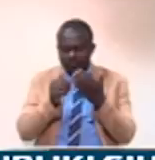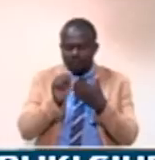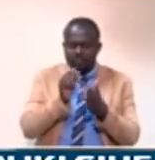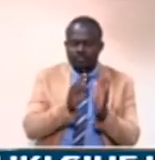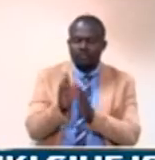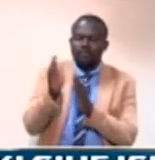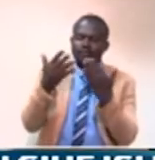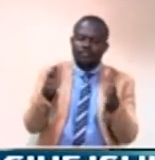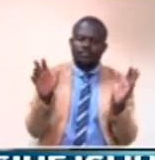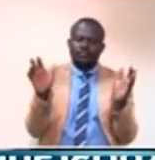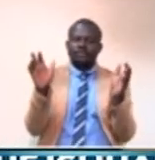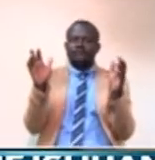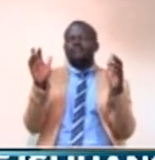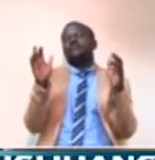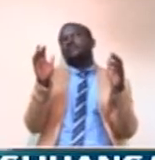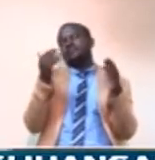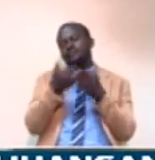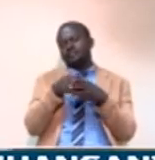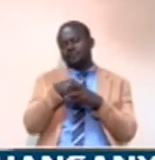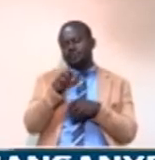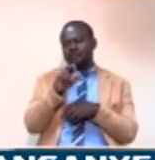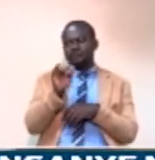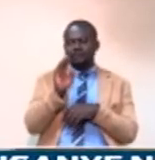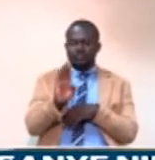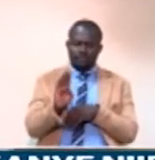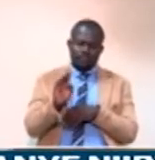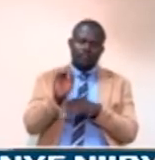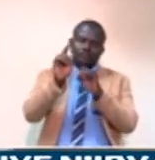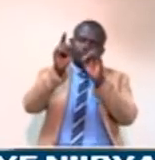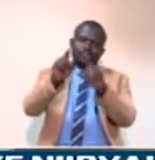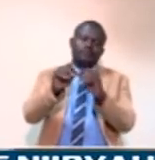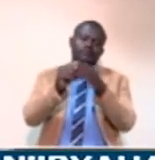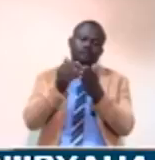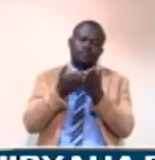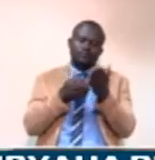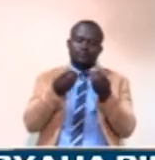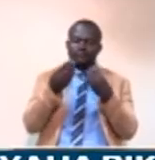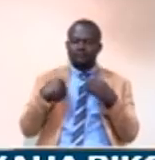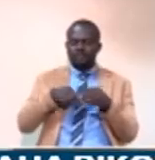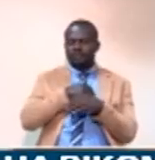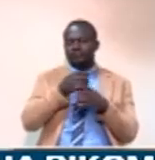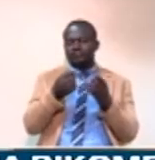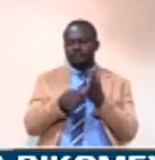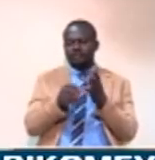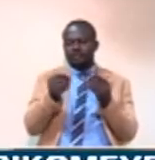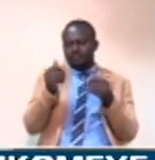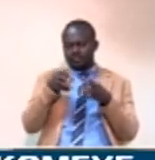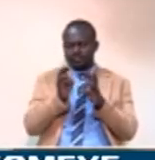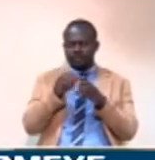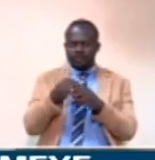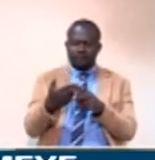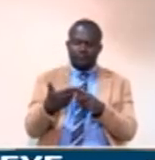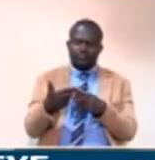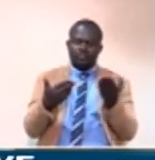gutegura twarabiteguye, byagiye muri RIB byavuyeyo, report barayiduhaye, ubu ikibazo cyarakemutse ku buryo mu minsi ya